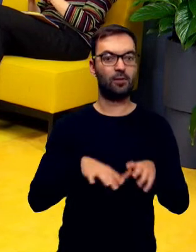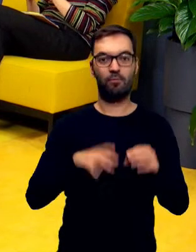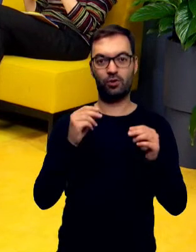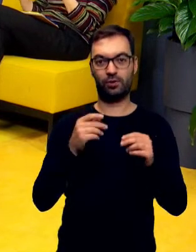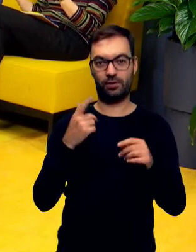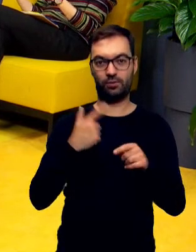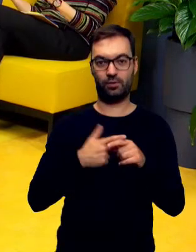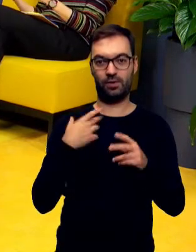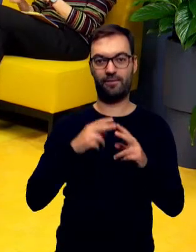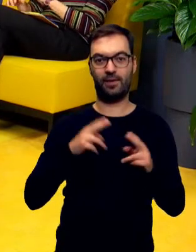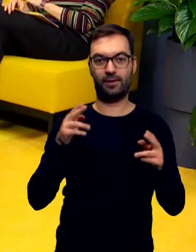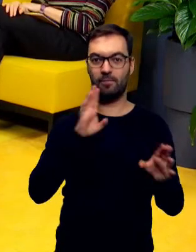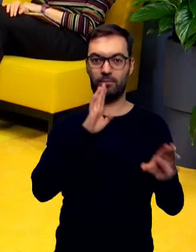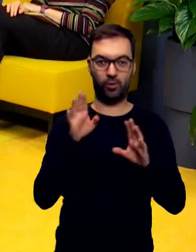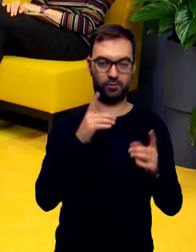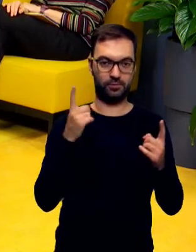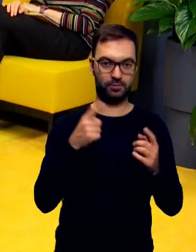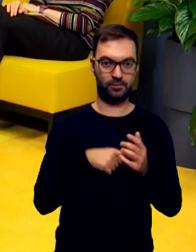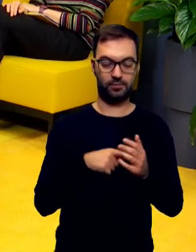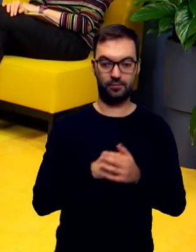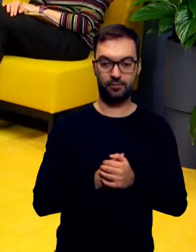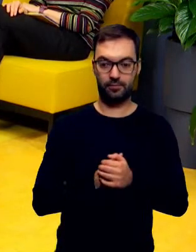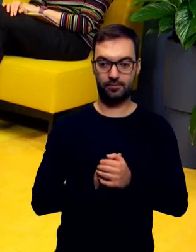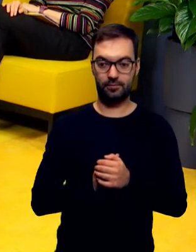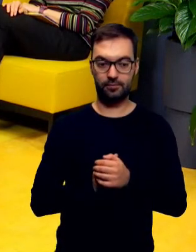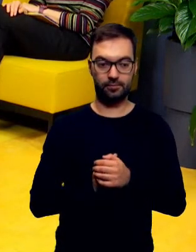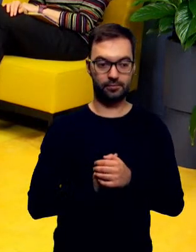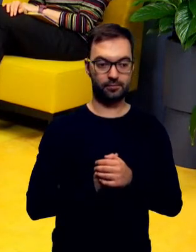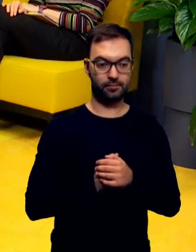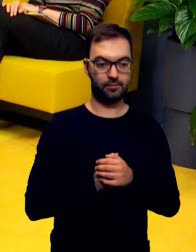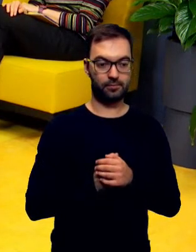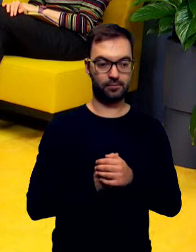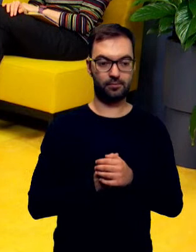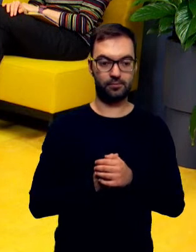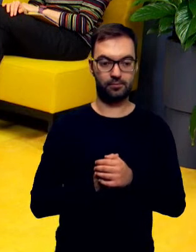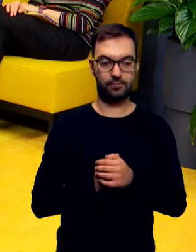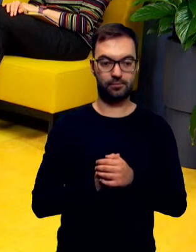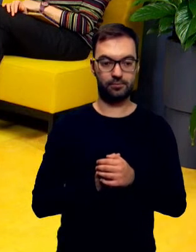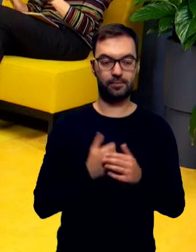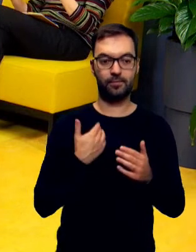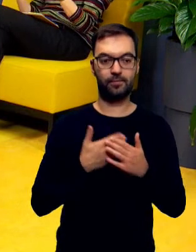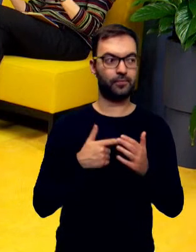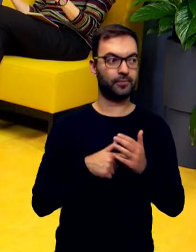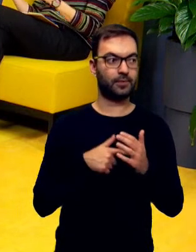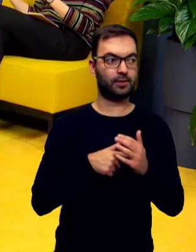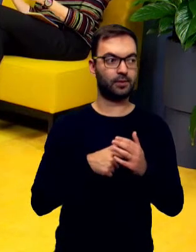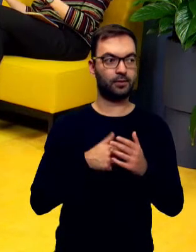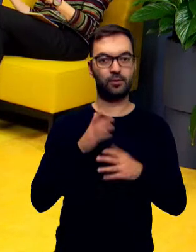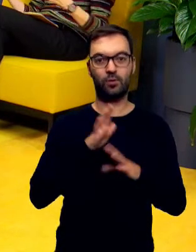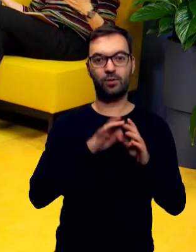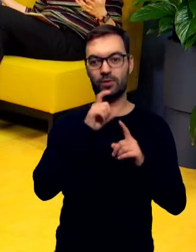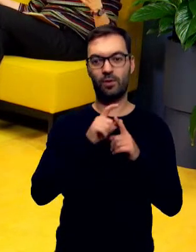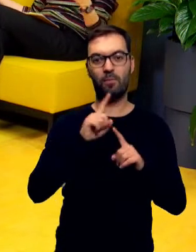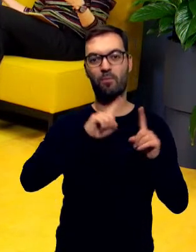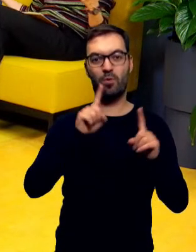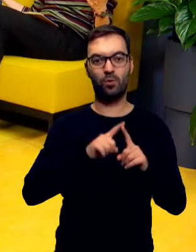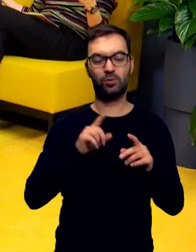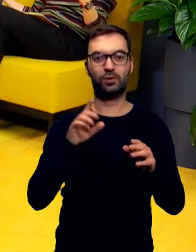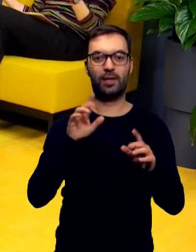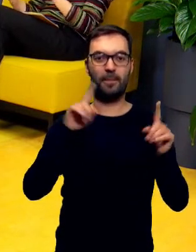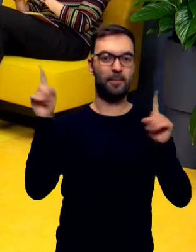początku wieku o podobnym, że tak powiem, charakterze. I dlaczego jak tak unikam słowa burza,